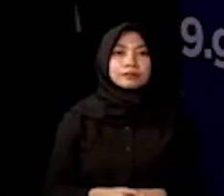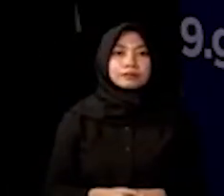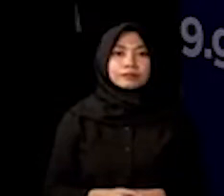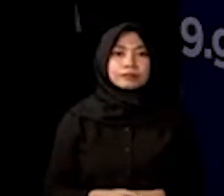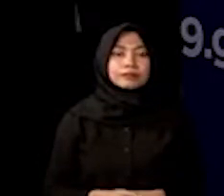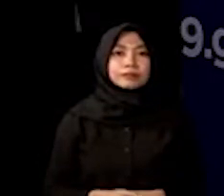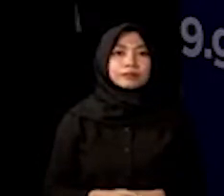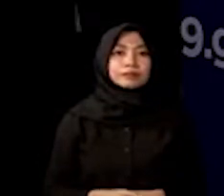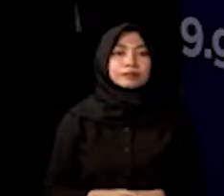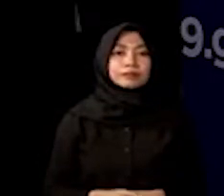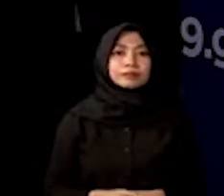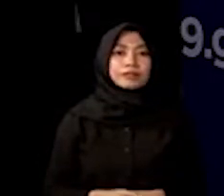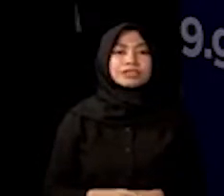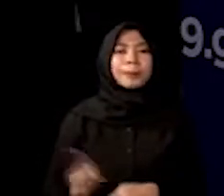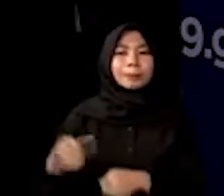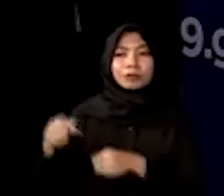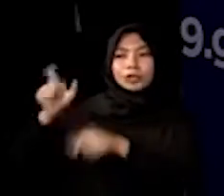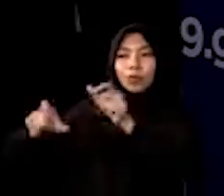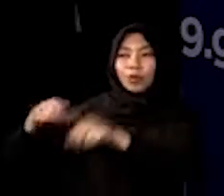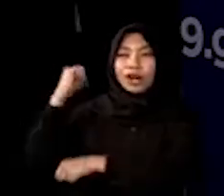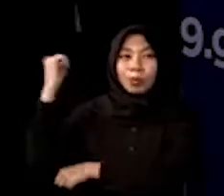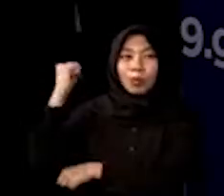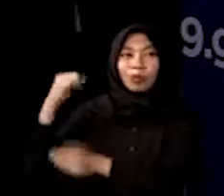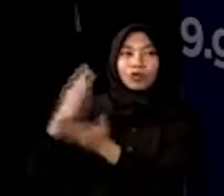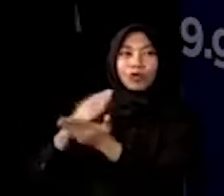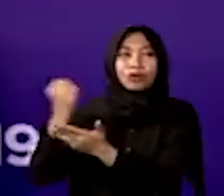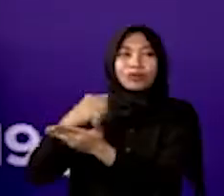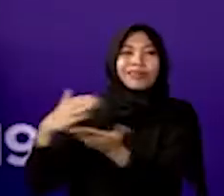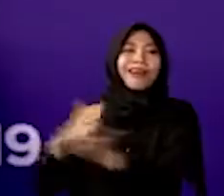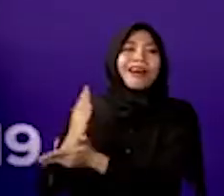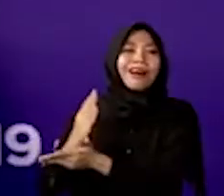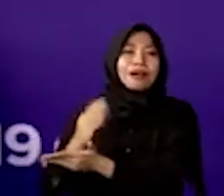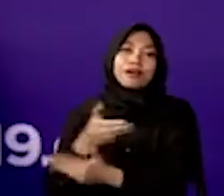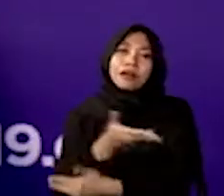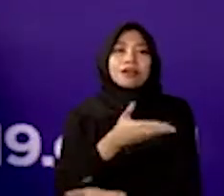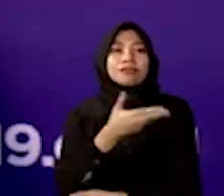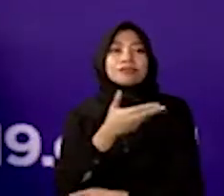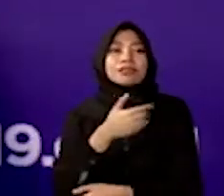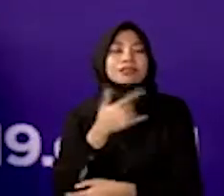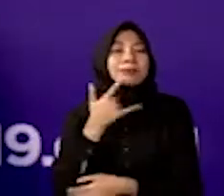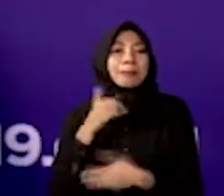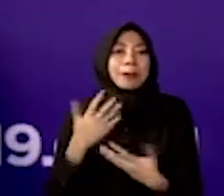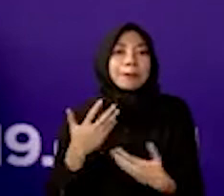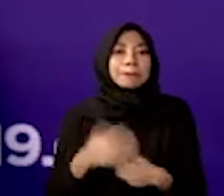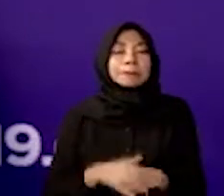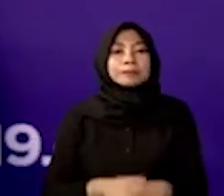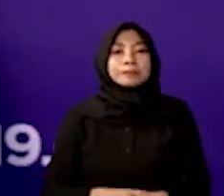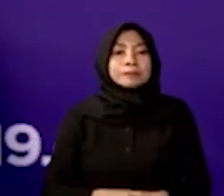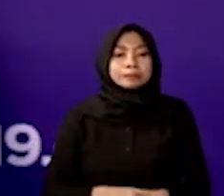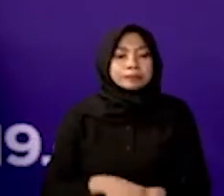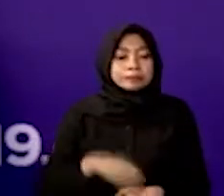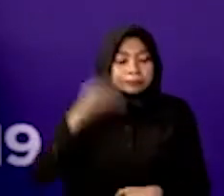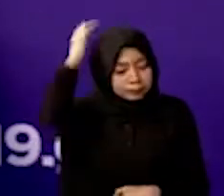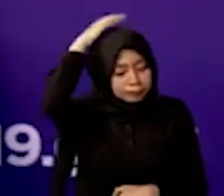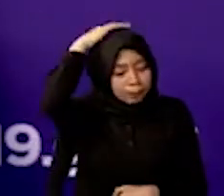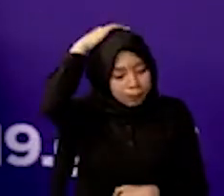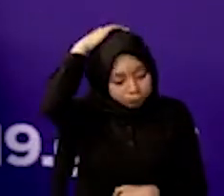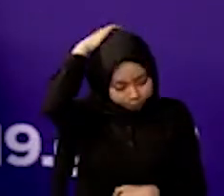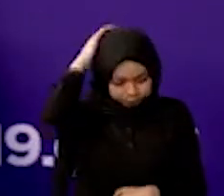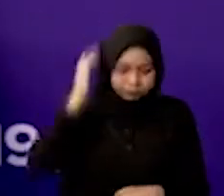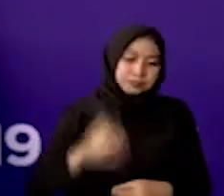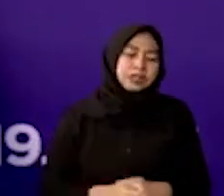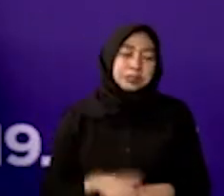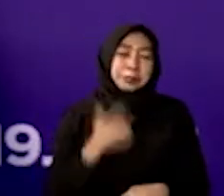banyak dan tidak memperhatikan protokol kesehatan Pak Baik Pak Tomi eh saya menggeris bawahi